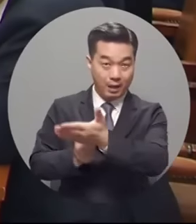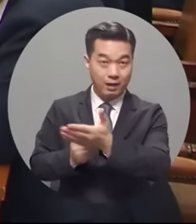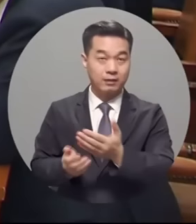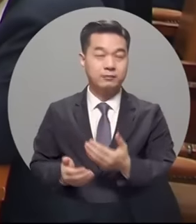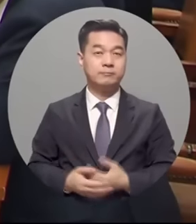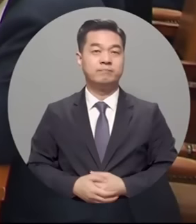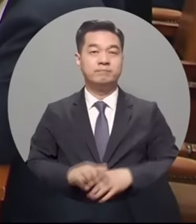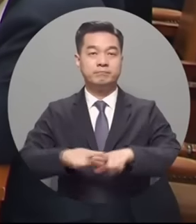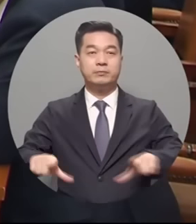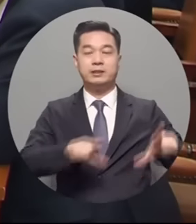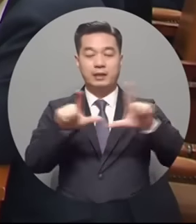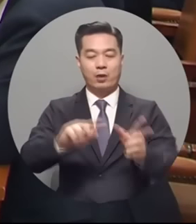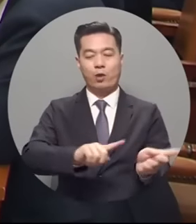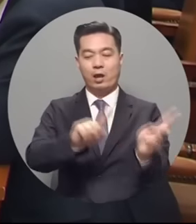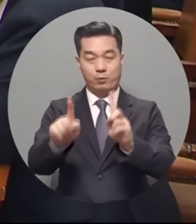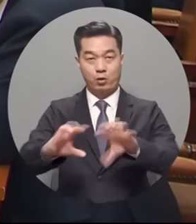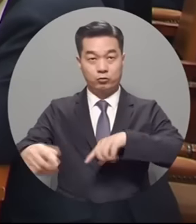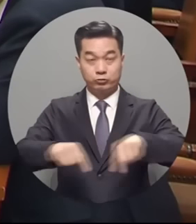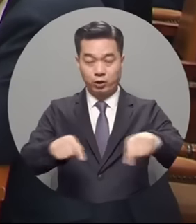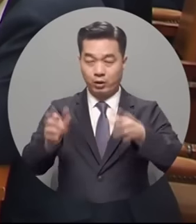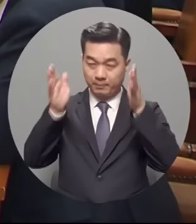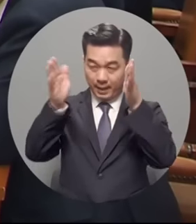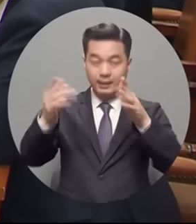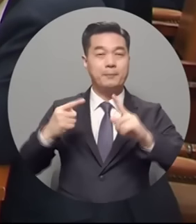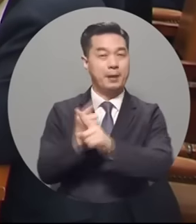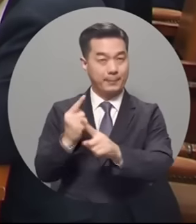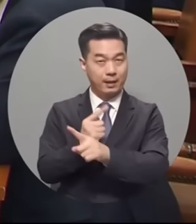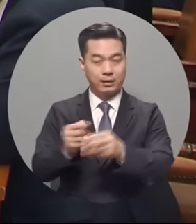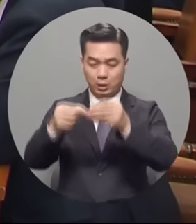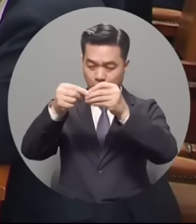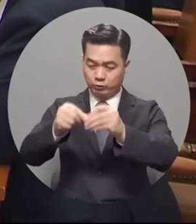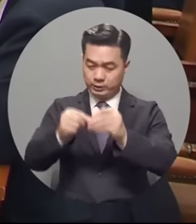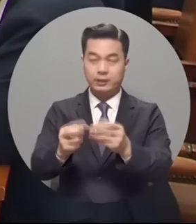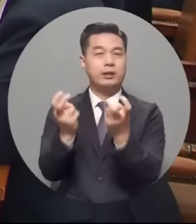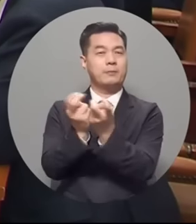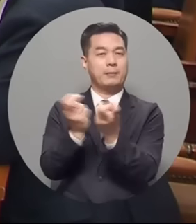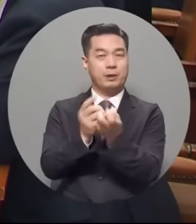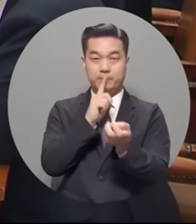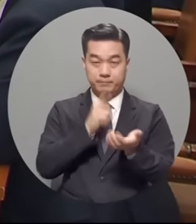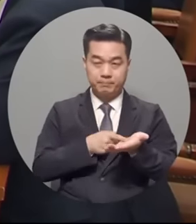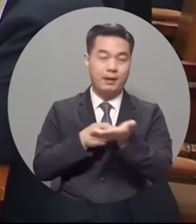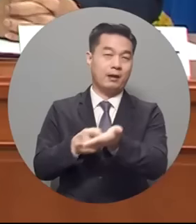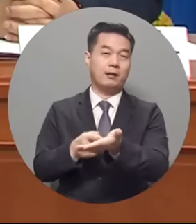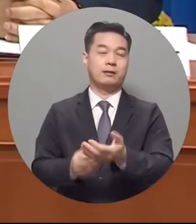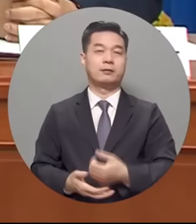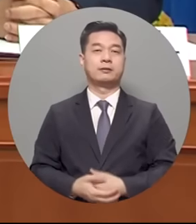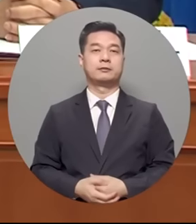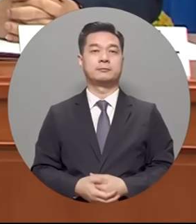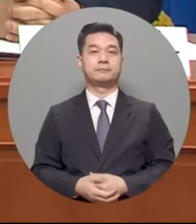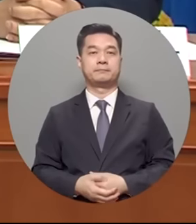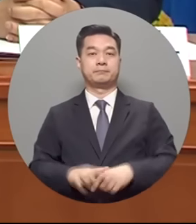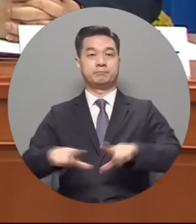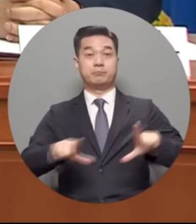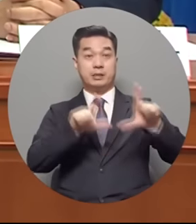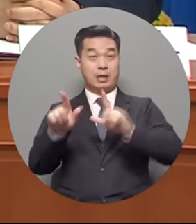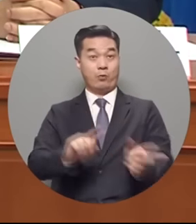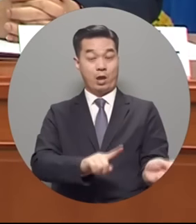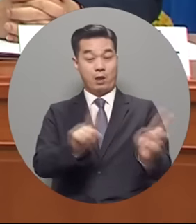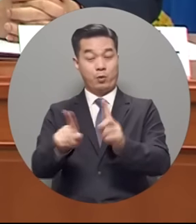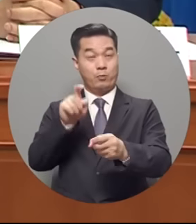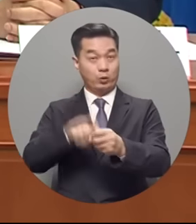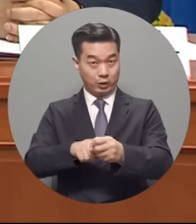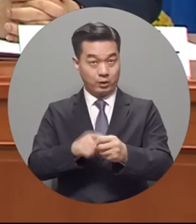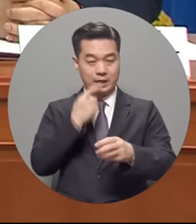민생 회복과 국정기조 전환에 대한 구체적인 조치들도 언급했습니다. 민생 회복 차원에서